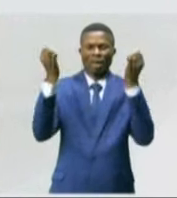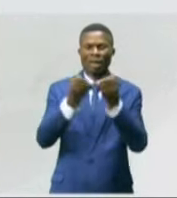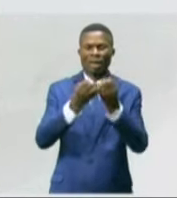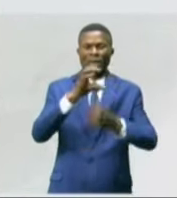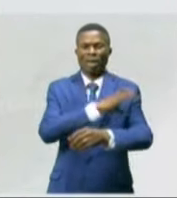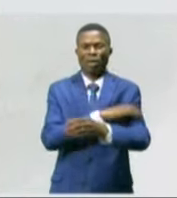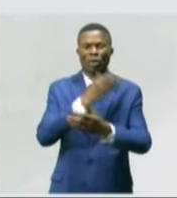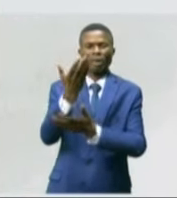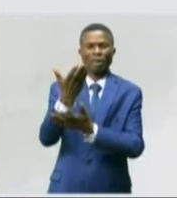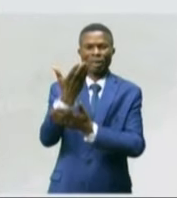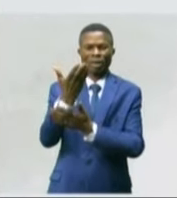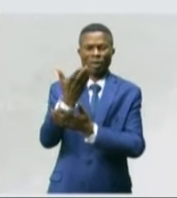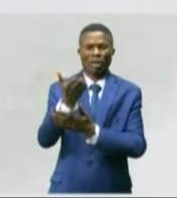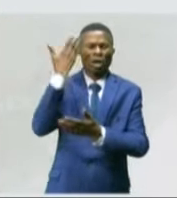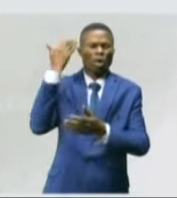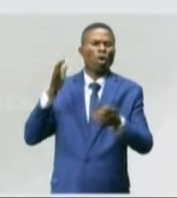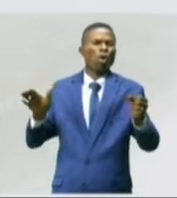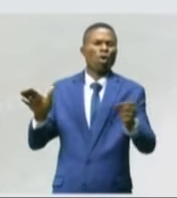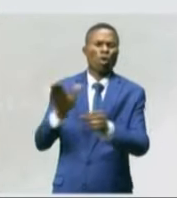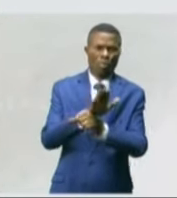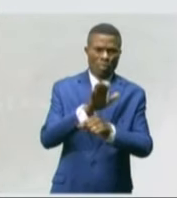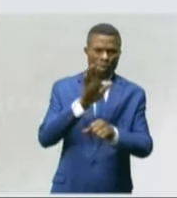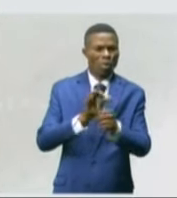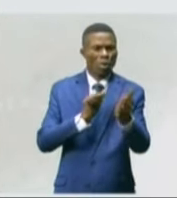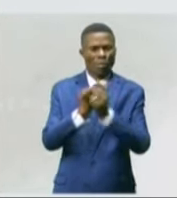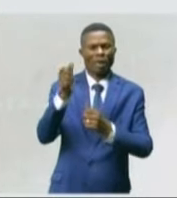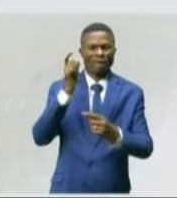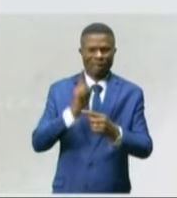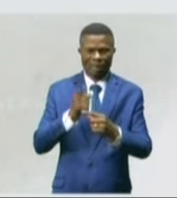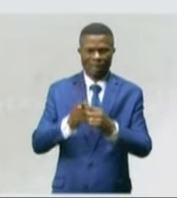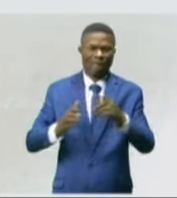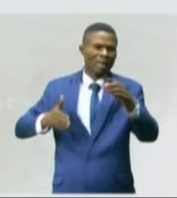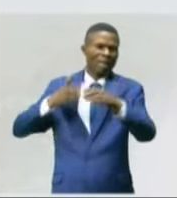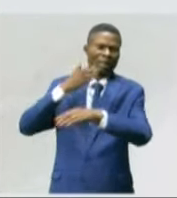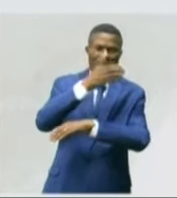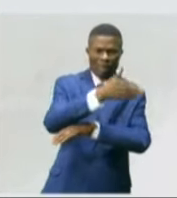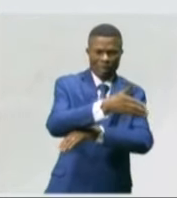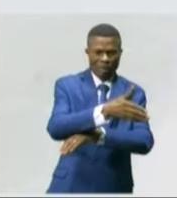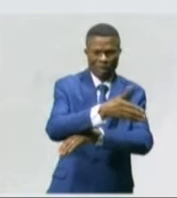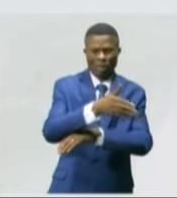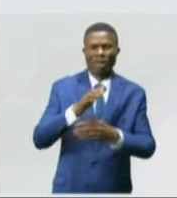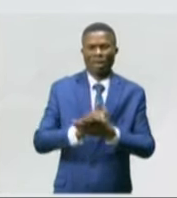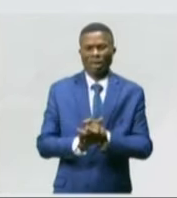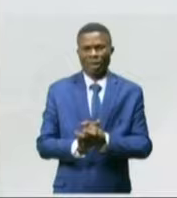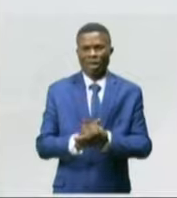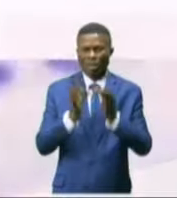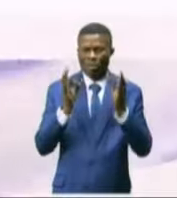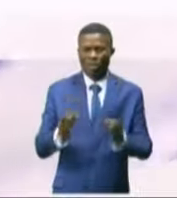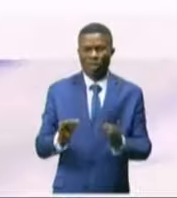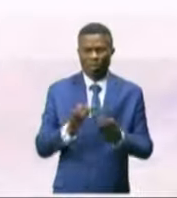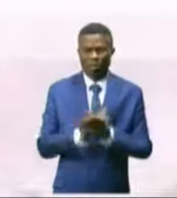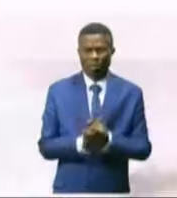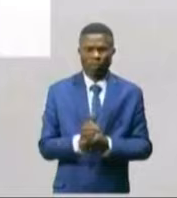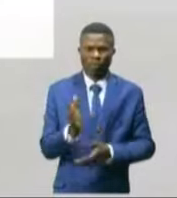indique qu'avec le débordement des eaux, il est actuellement difficile d'espérer une jonction entre ces deux